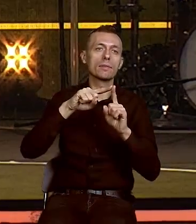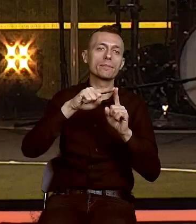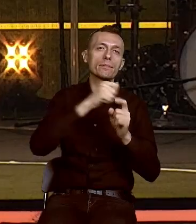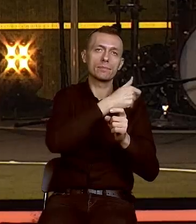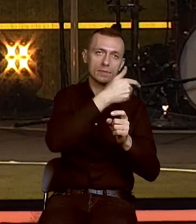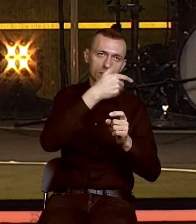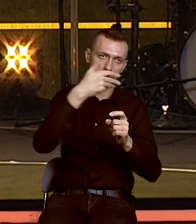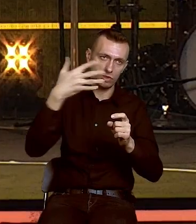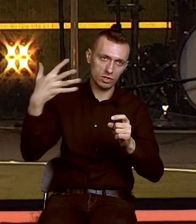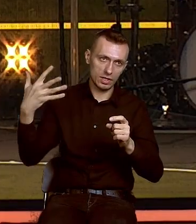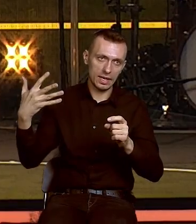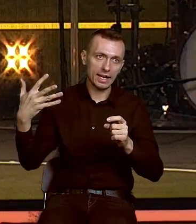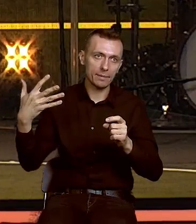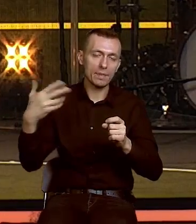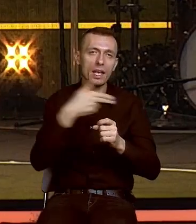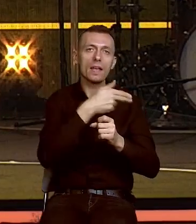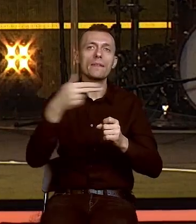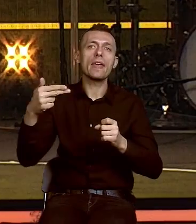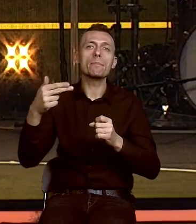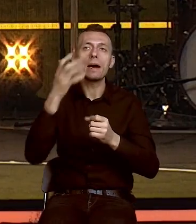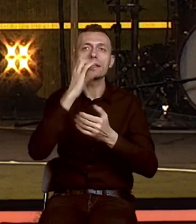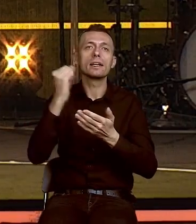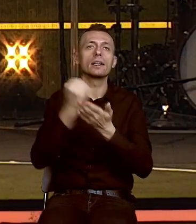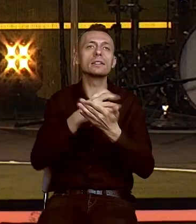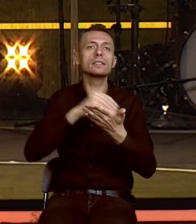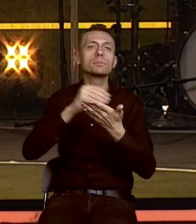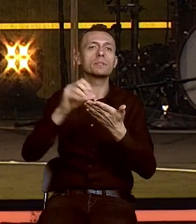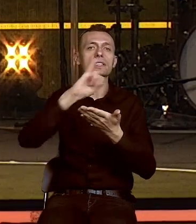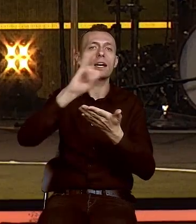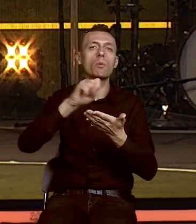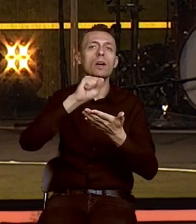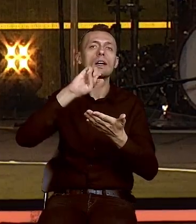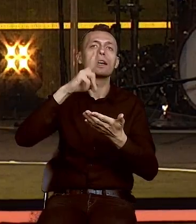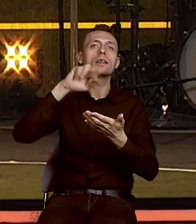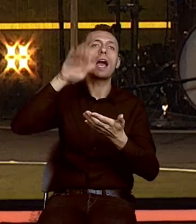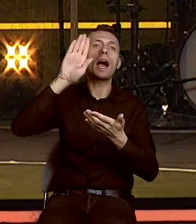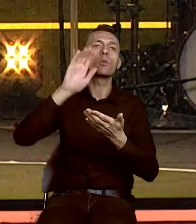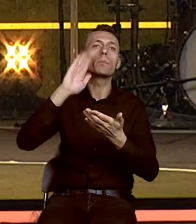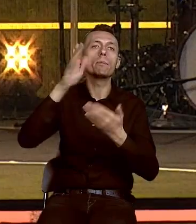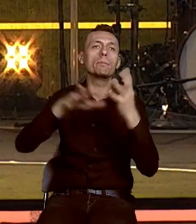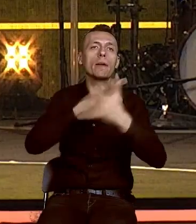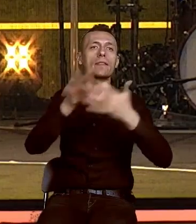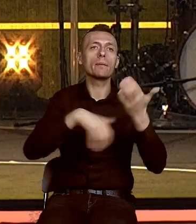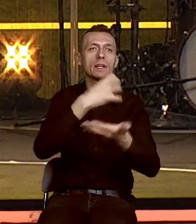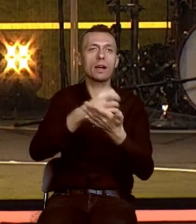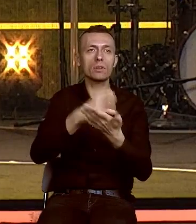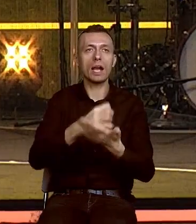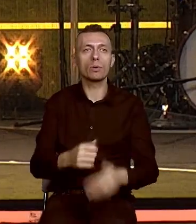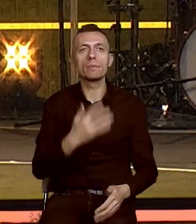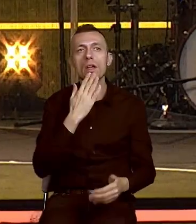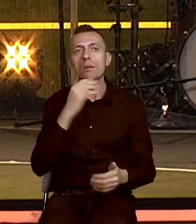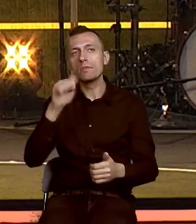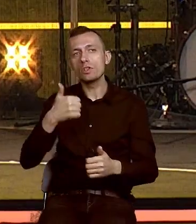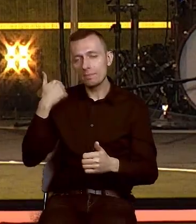Jakuba. Mówiliśmy do tej pory o próbach, jakie doświadczamy w naszym życiu, bo nasze życie nie jest wolne od